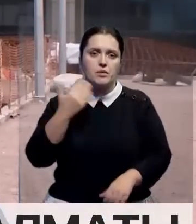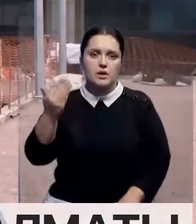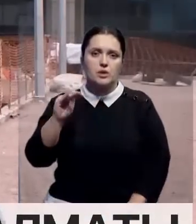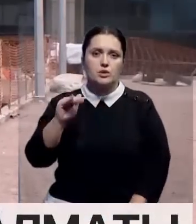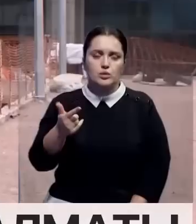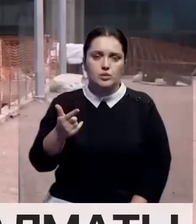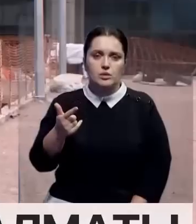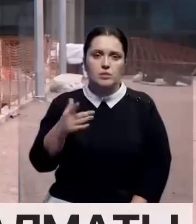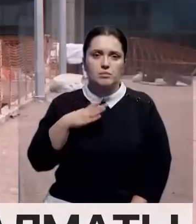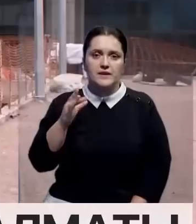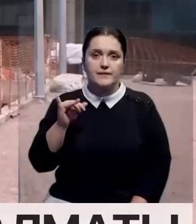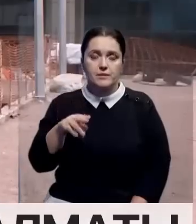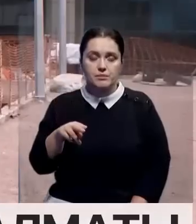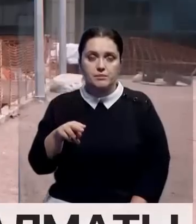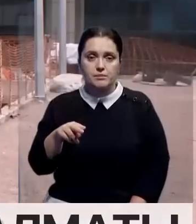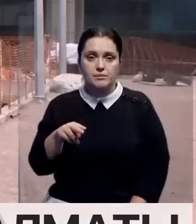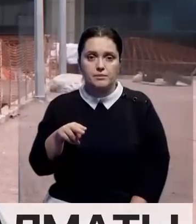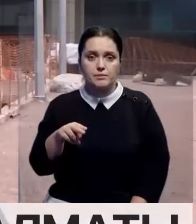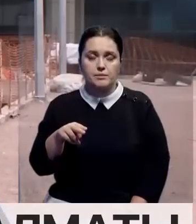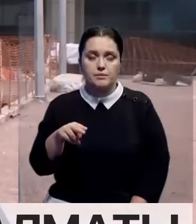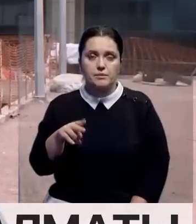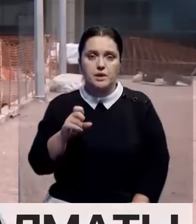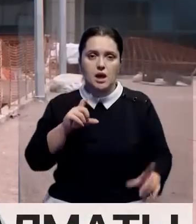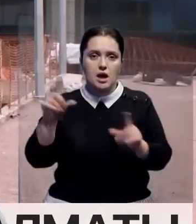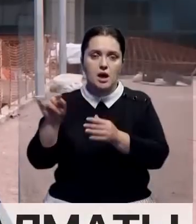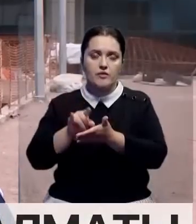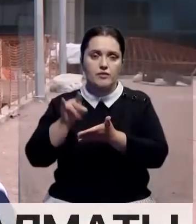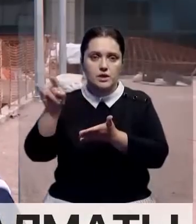ВИПу или относилась к южному ВИПу, да, на вылет. В ближайшее время будет